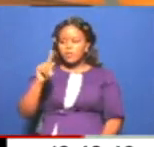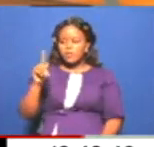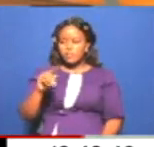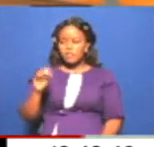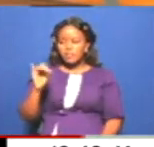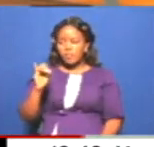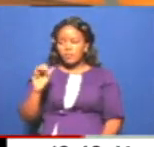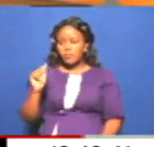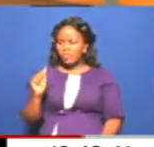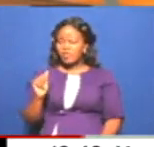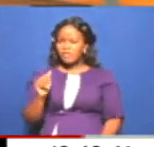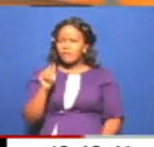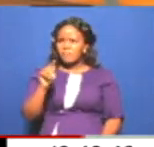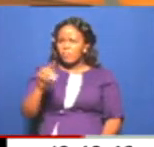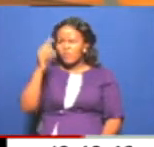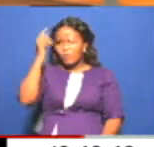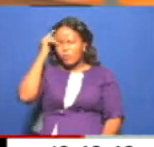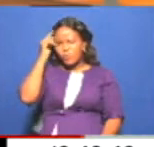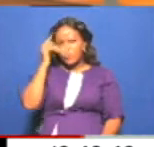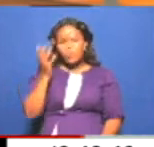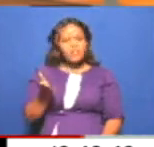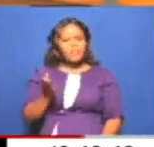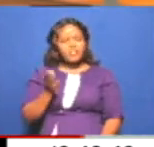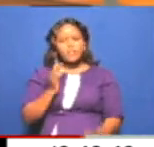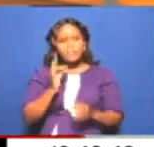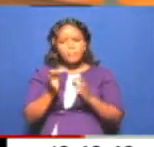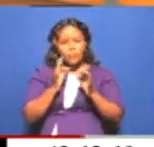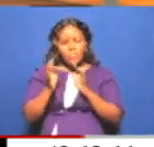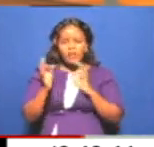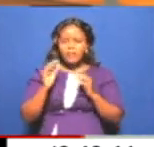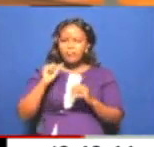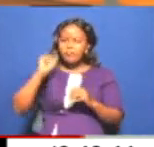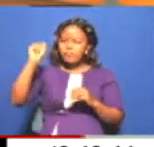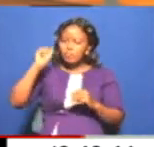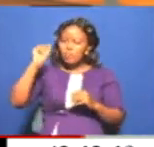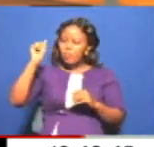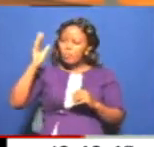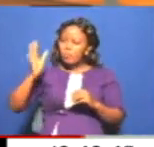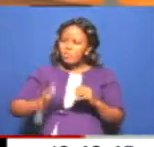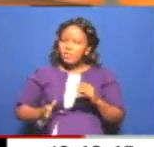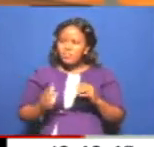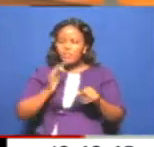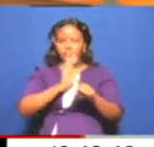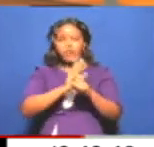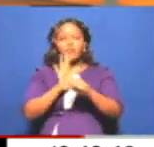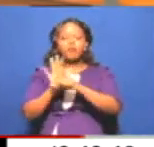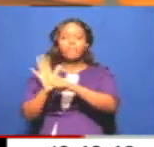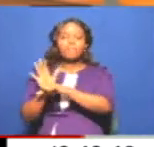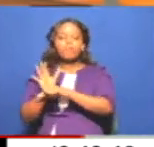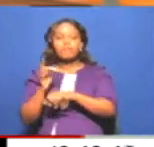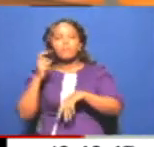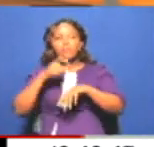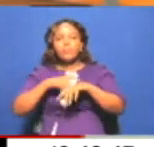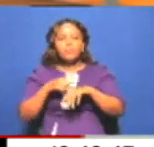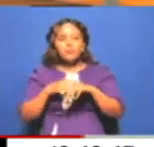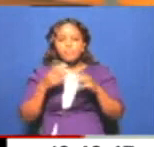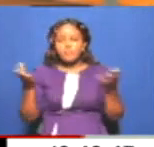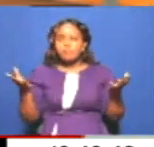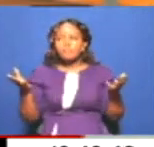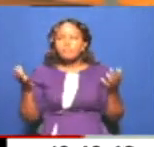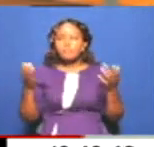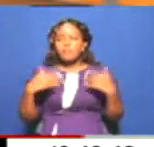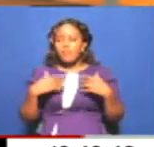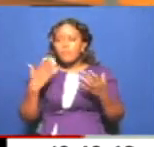kwa mtazamo wako, hii ikiwa ni baadhi ya wanasiasa ambao pengine kwa kiasi kikubwa walijipata katika mkono mbaya wa Natembeya na